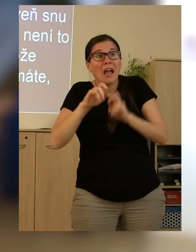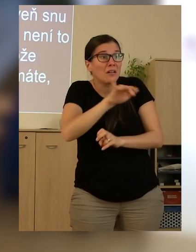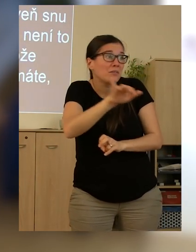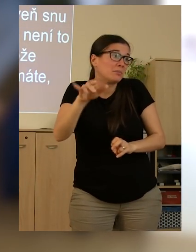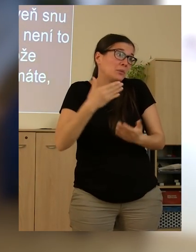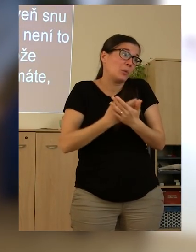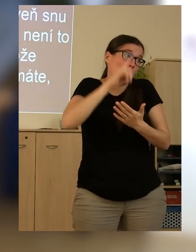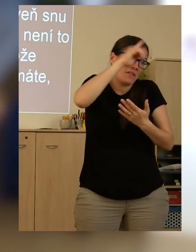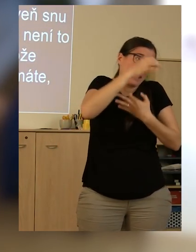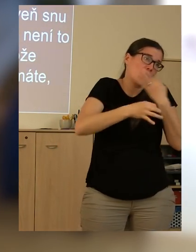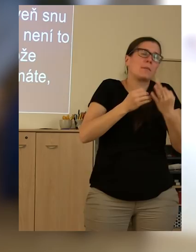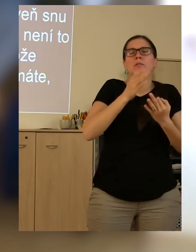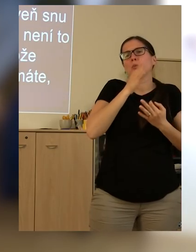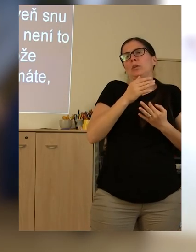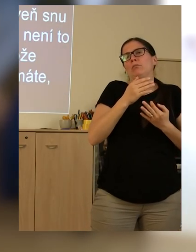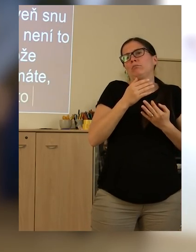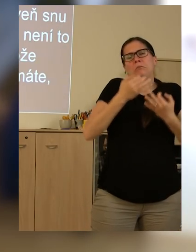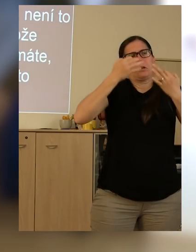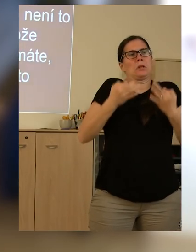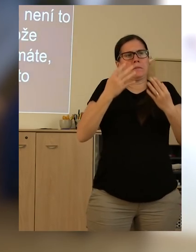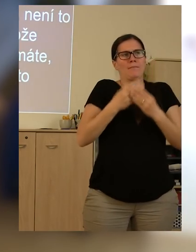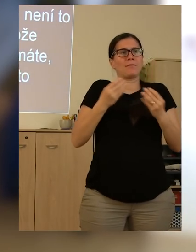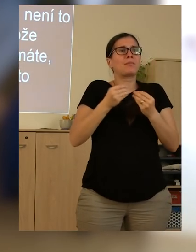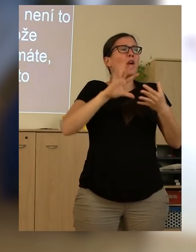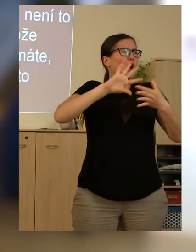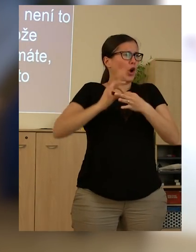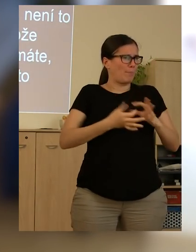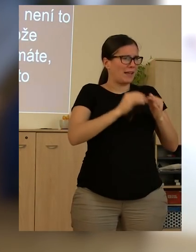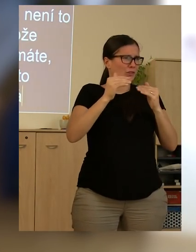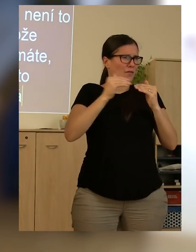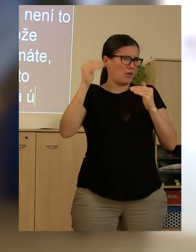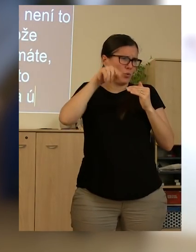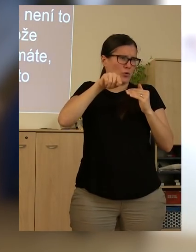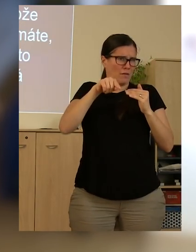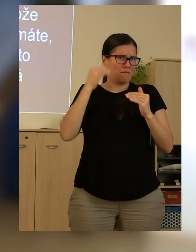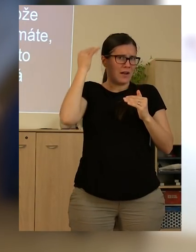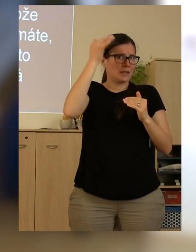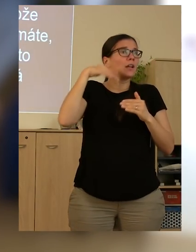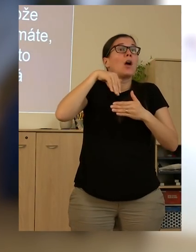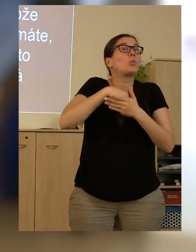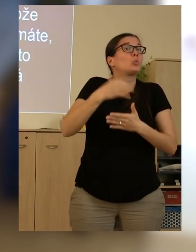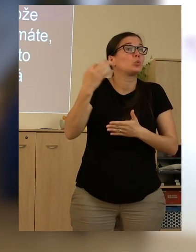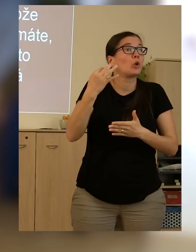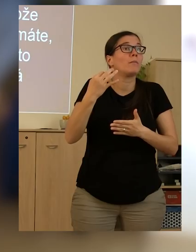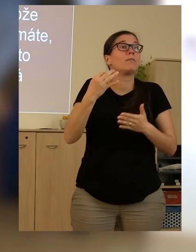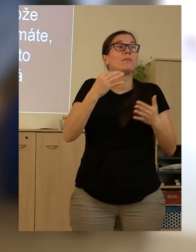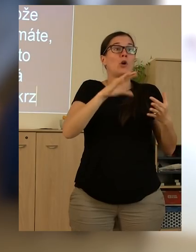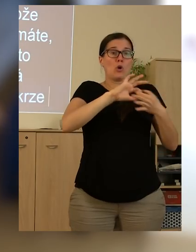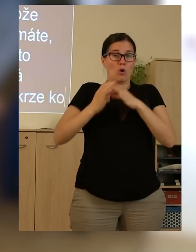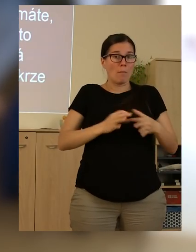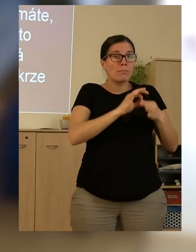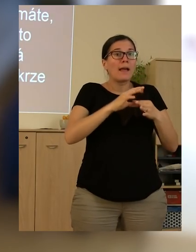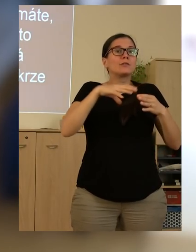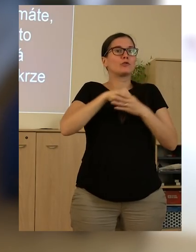Řeknu to jenom takhle. Komplexová úroveň snu v podstatě znamená, že skrze komplex mluví moje osobní